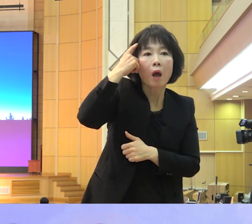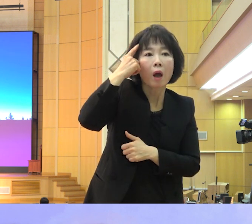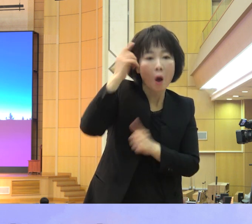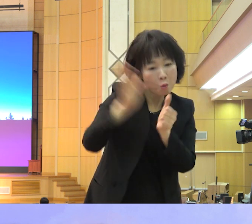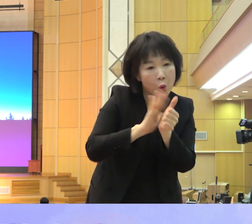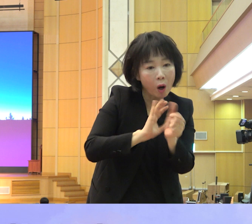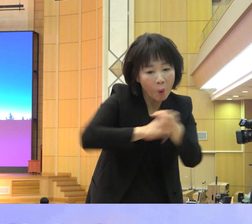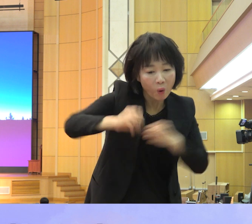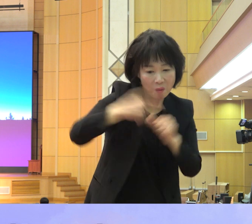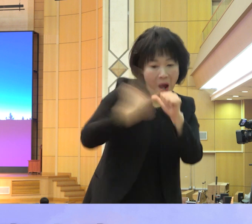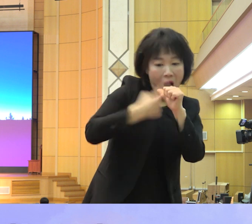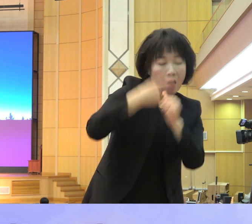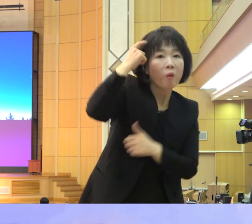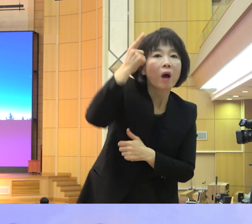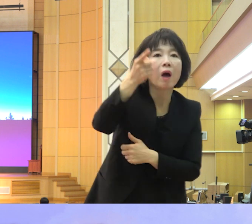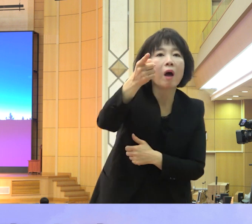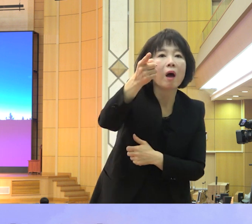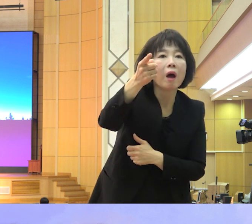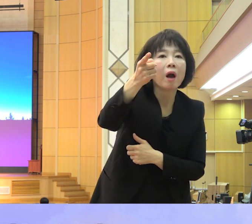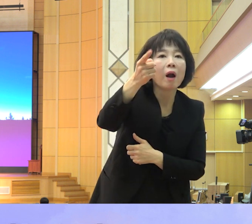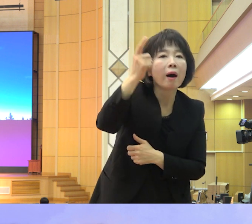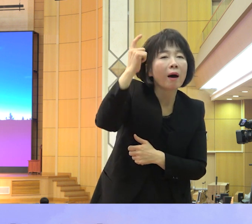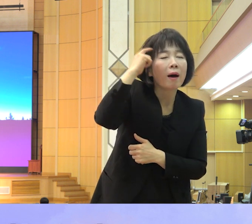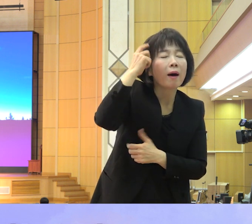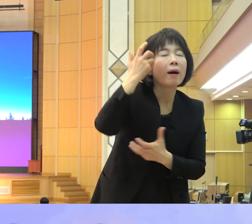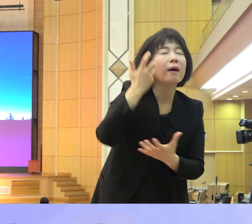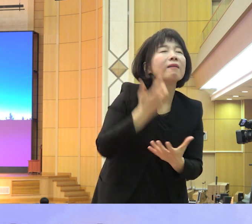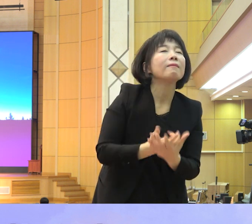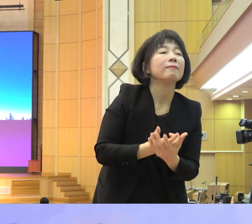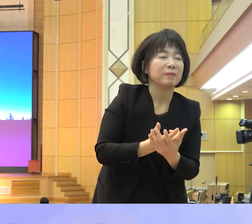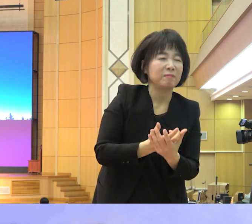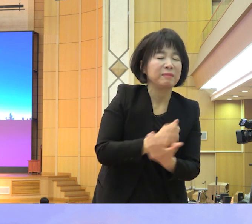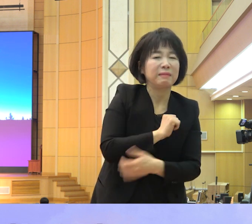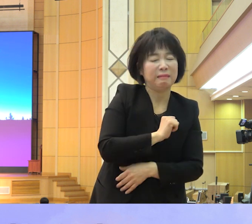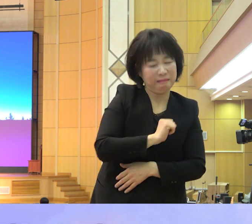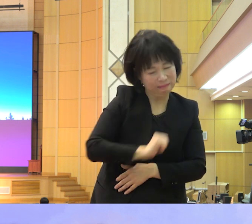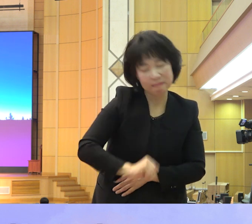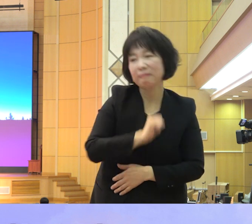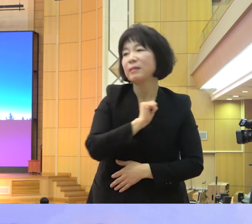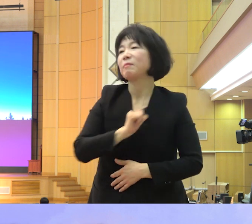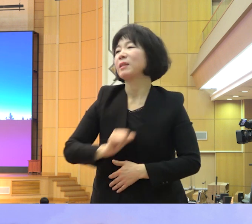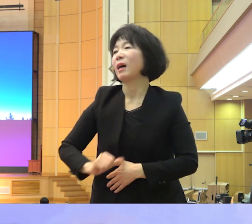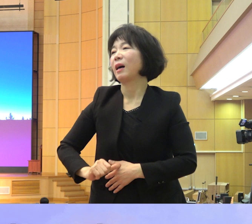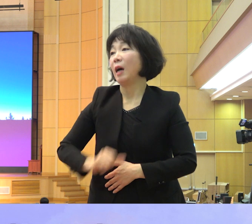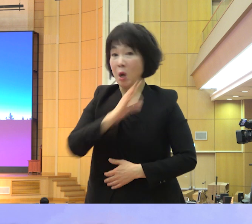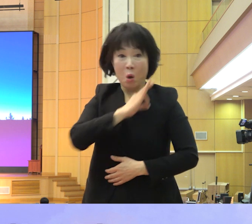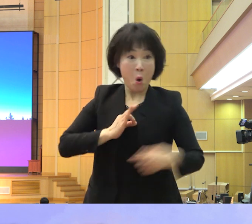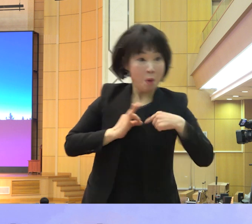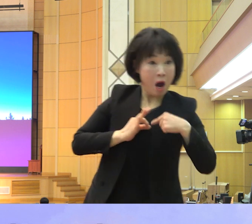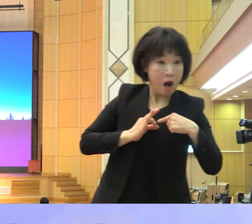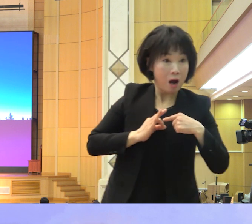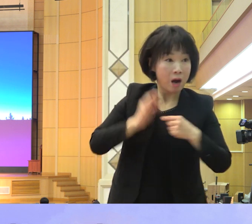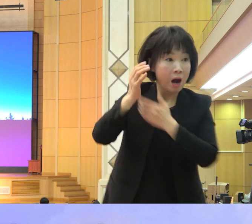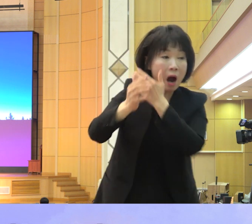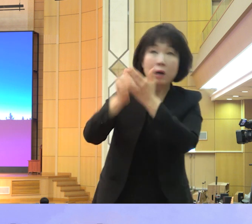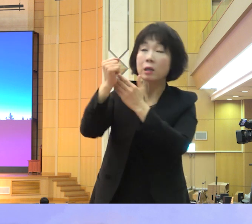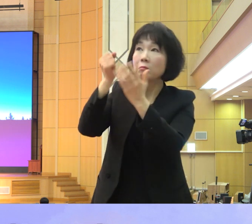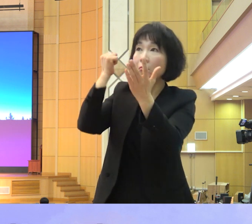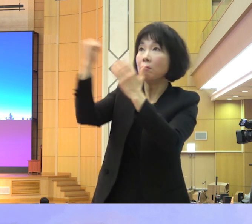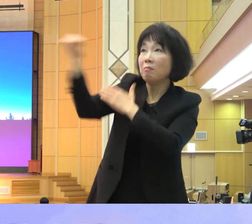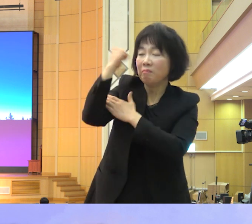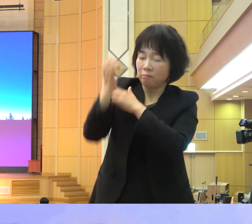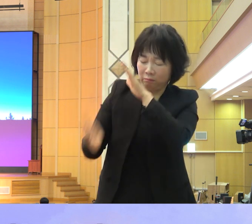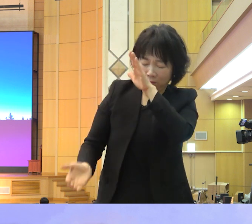욥이라는 사람은 욥기서 42장 1절에 보니까 하나님은